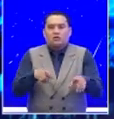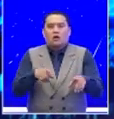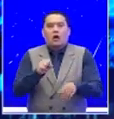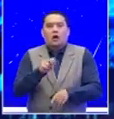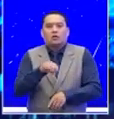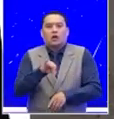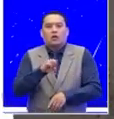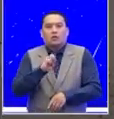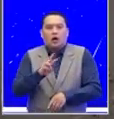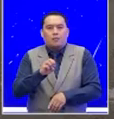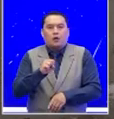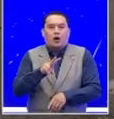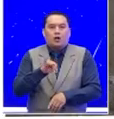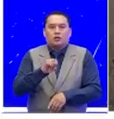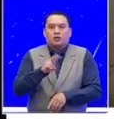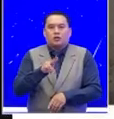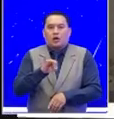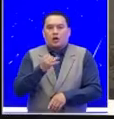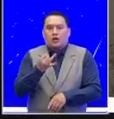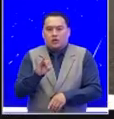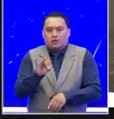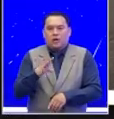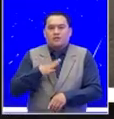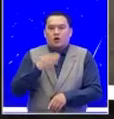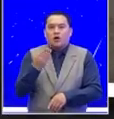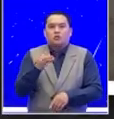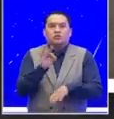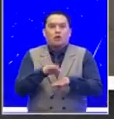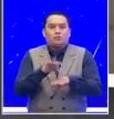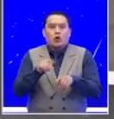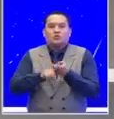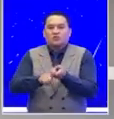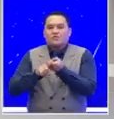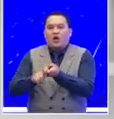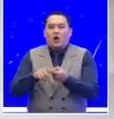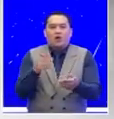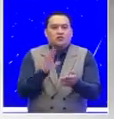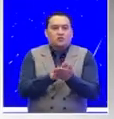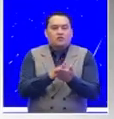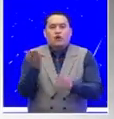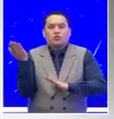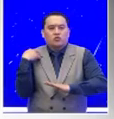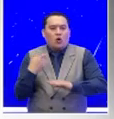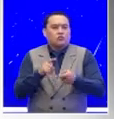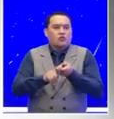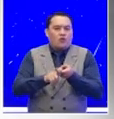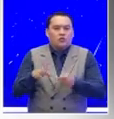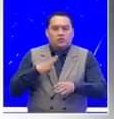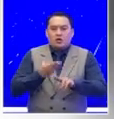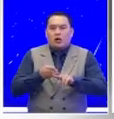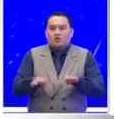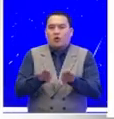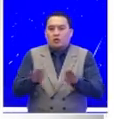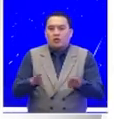Алтын-Адам, Куксай, Алтын-Алма и Береке. Сообщается, заболевшие жители контактировали с одним из ранее зараженных. Все это время